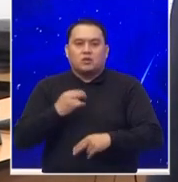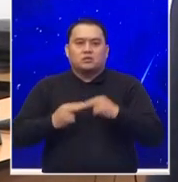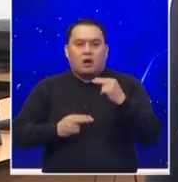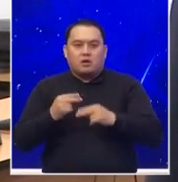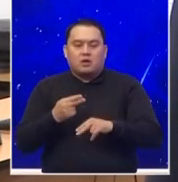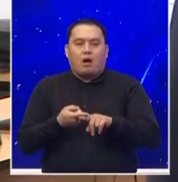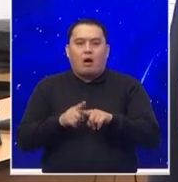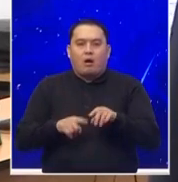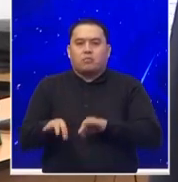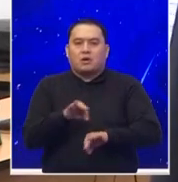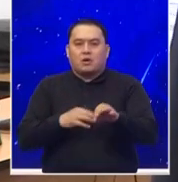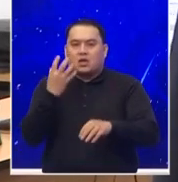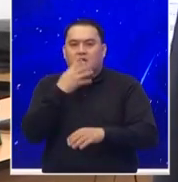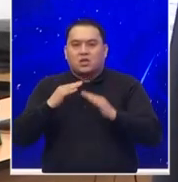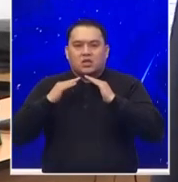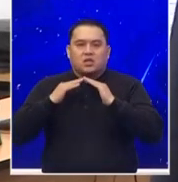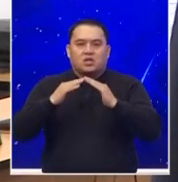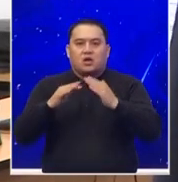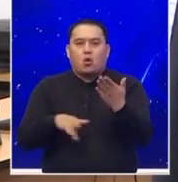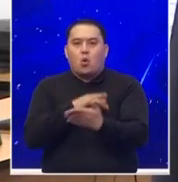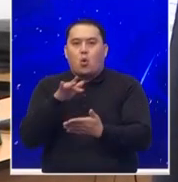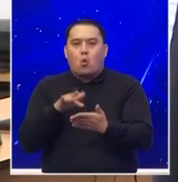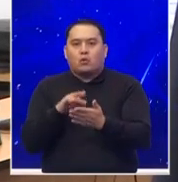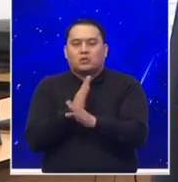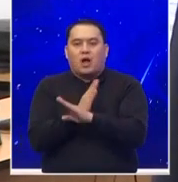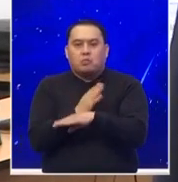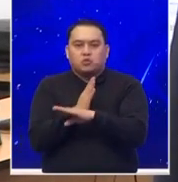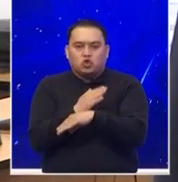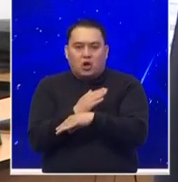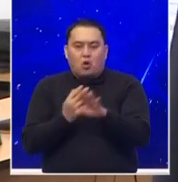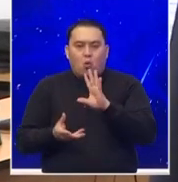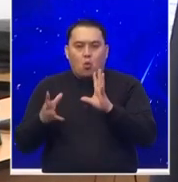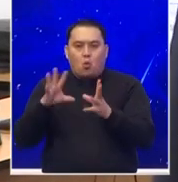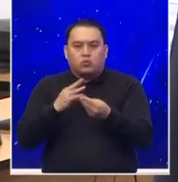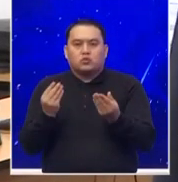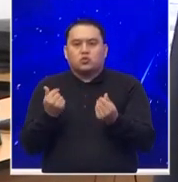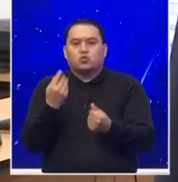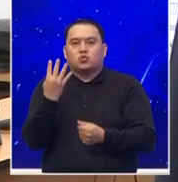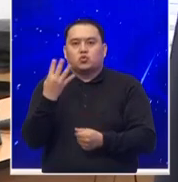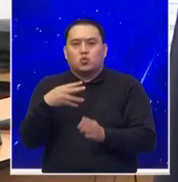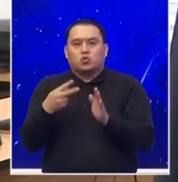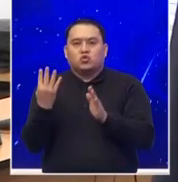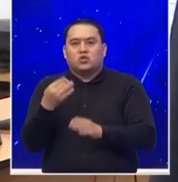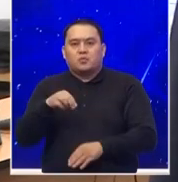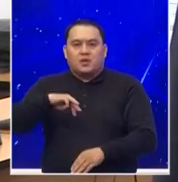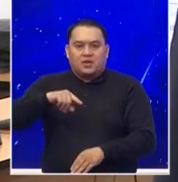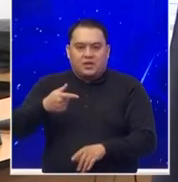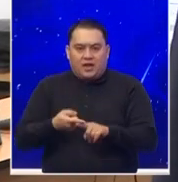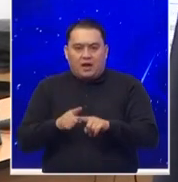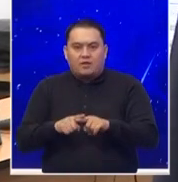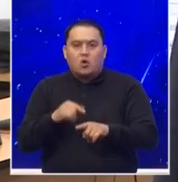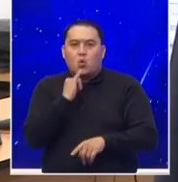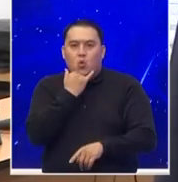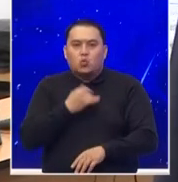них такие проекты, как тепличный комплекс в городе Капчагай Гринлат-Алатау на общую сумму 44,8 миллиард тенге. А также в